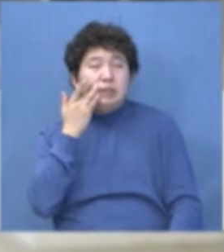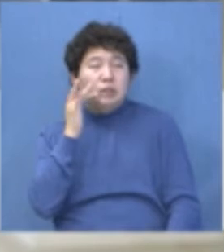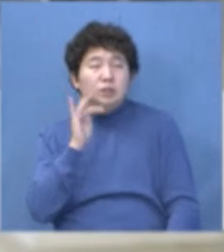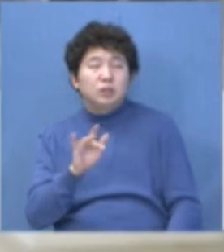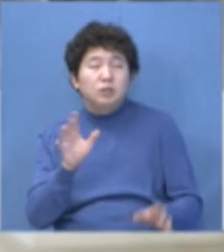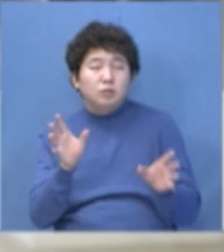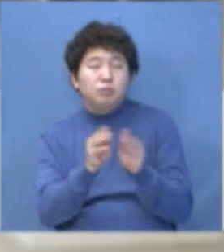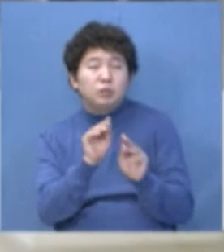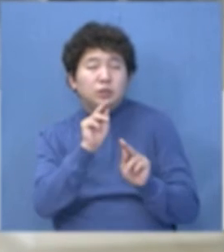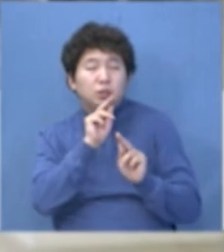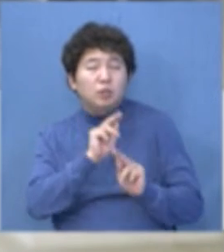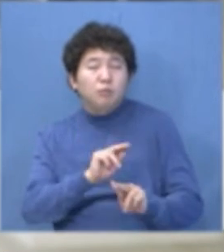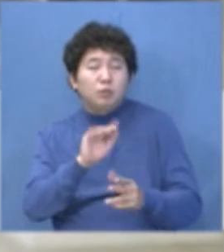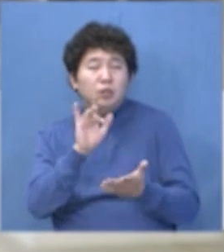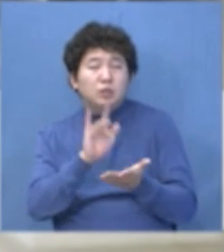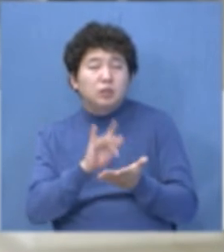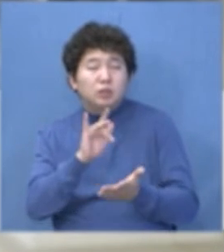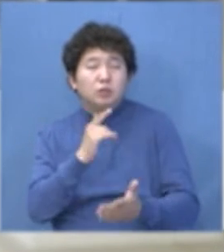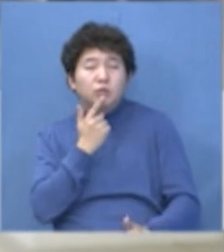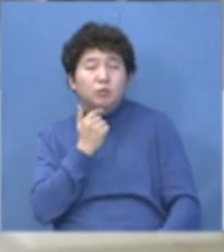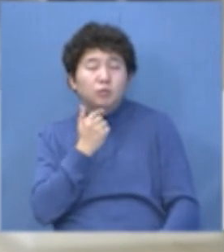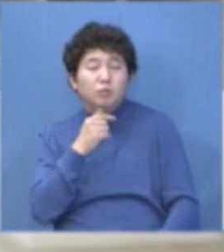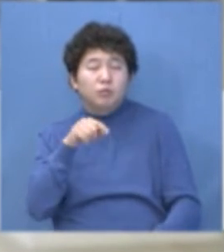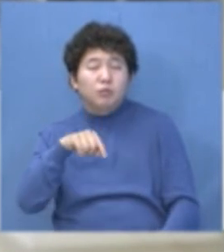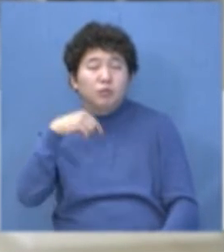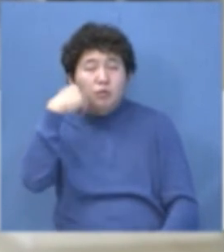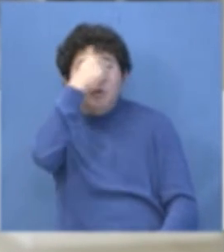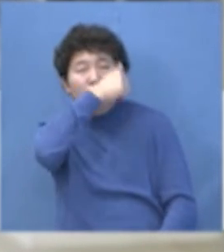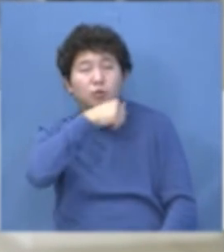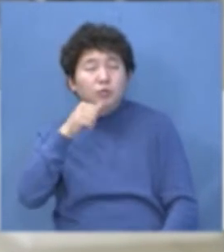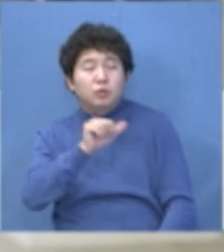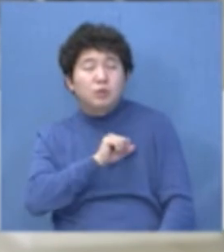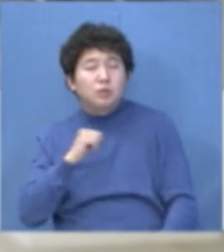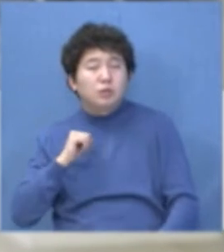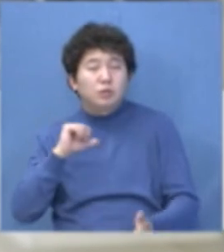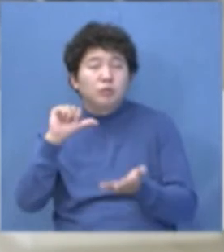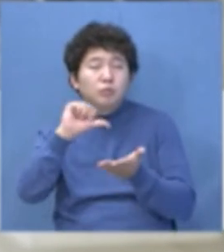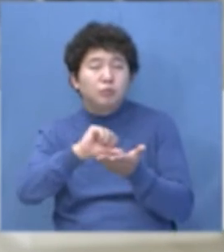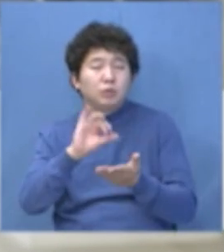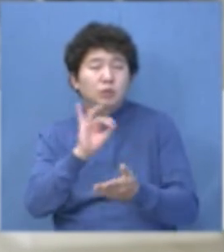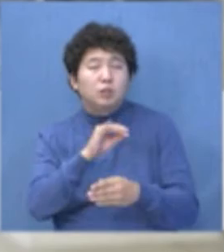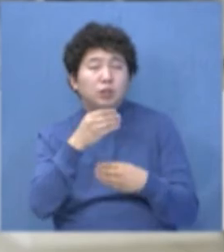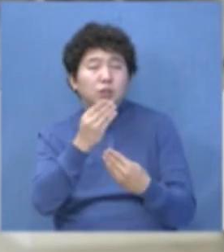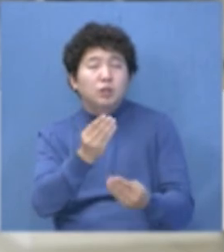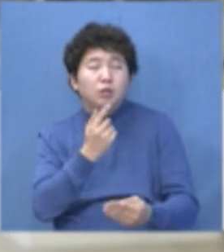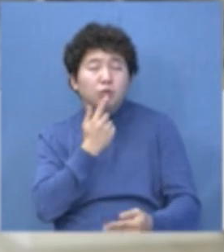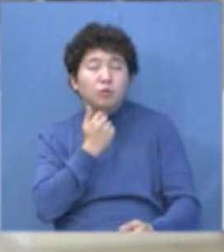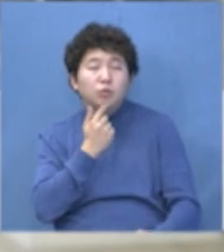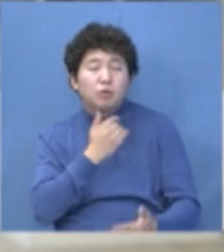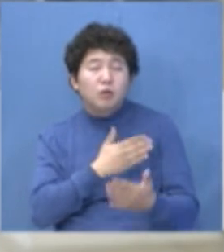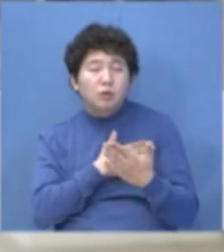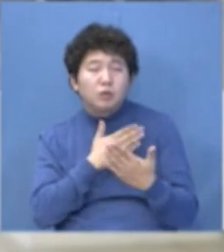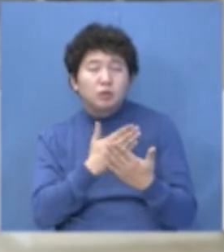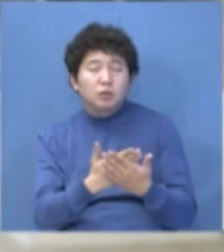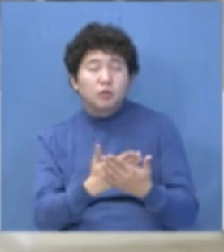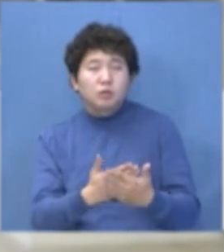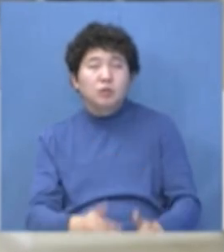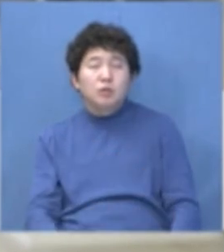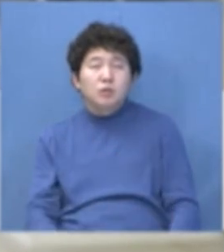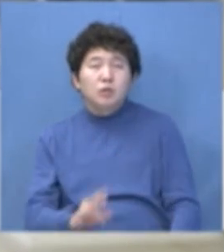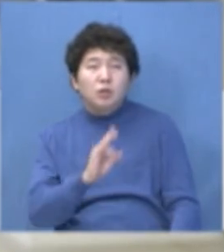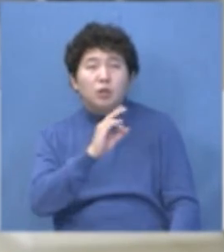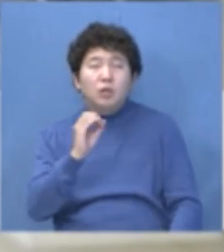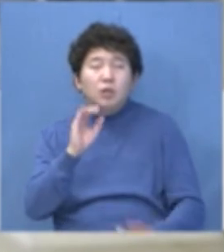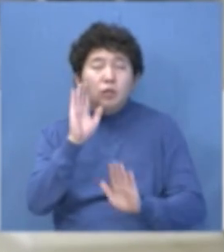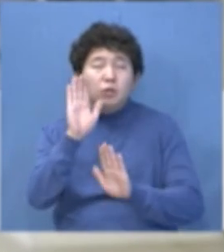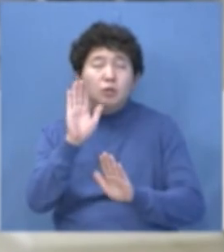этом направлении. В этом году я сам решил принять участие в мероприятии и сдал кровь. Действительно, активно вовлечены в это не только студенты, но